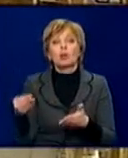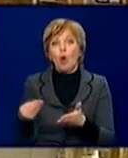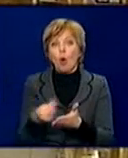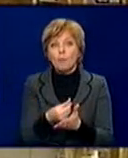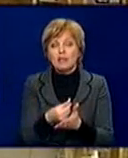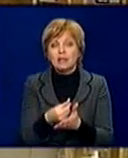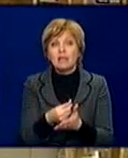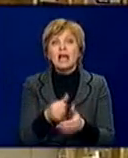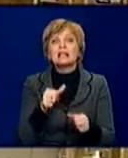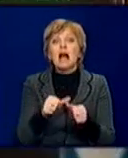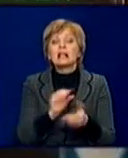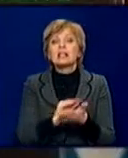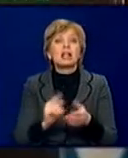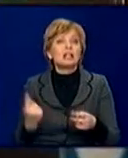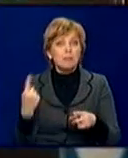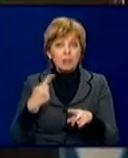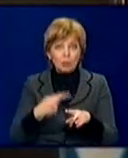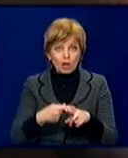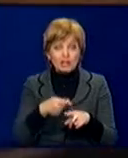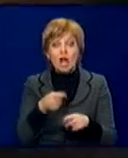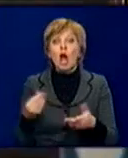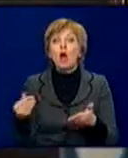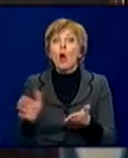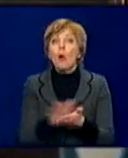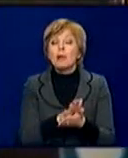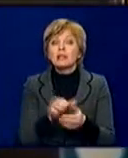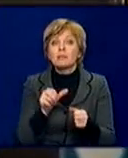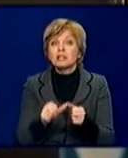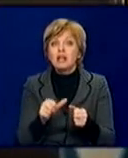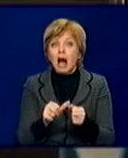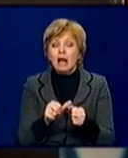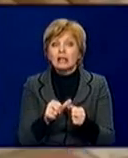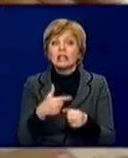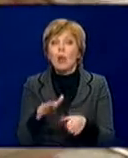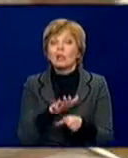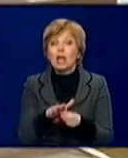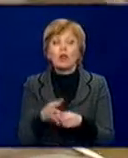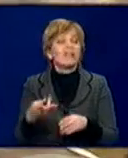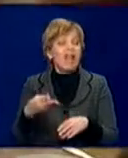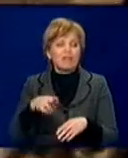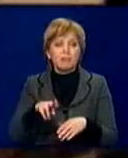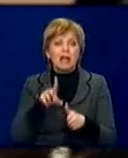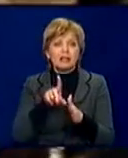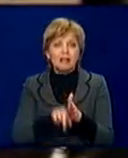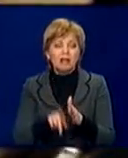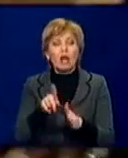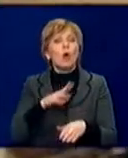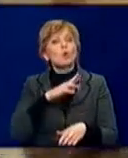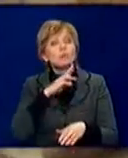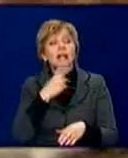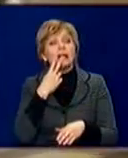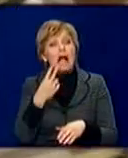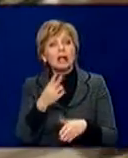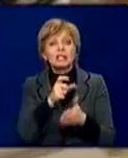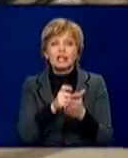izrakstītas pirmo reizi. Cilvēkiem, kuri kompensējumās zāles jau lieto, tās nav jāmaina pret lētākām. Taču receptes jālas uzmanīgi gan